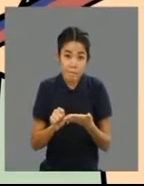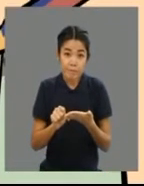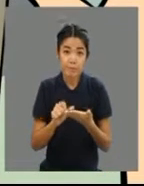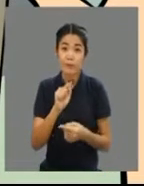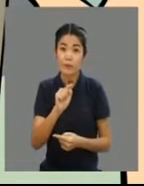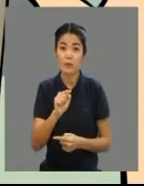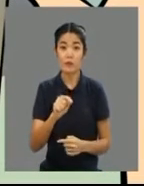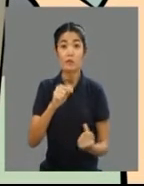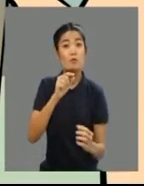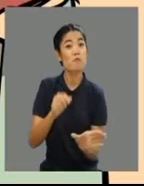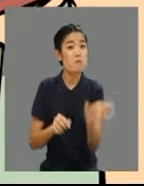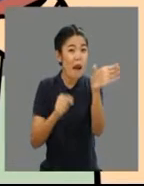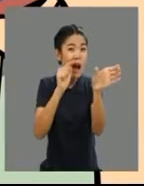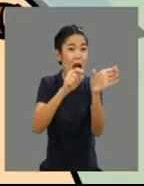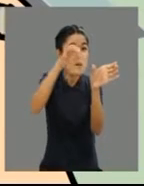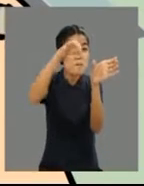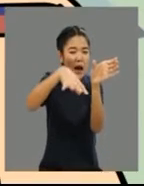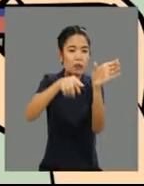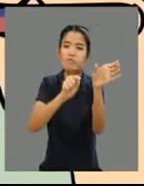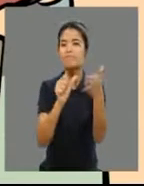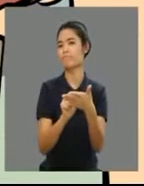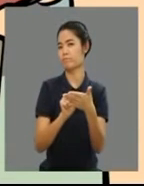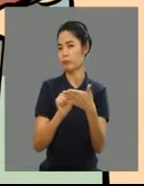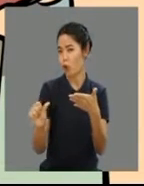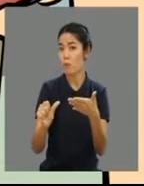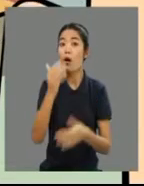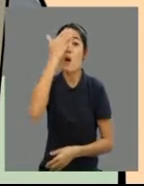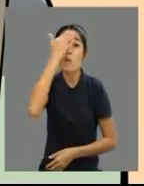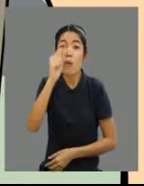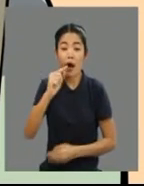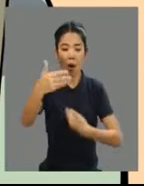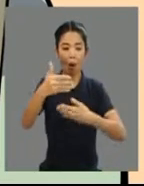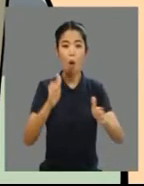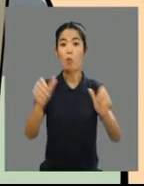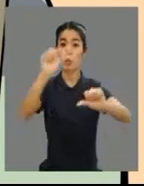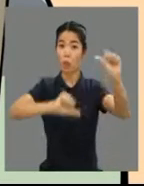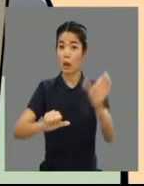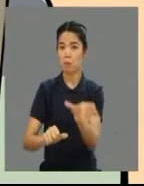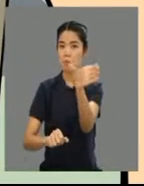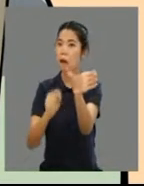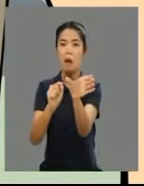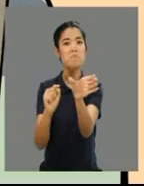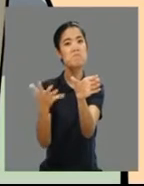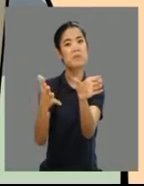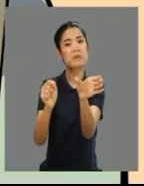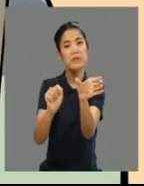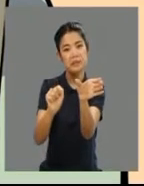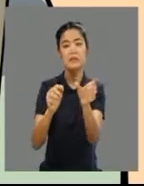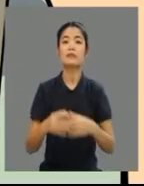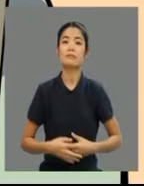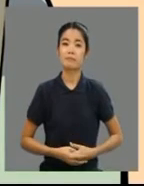ส่วนเรื่องเสาตกน้ำมันก็ตัดไปได้เลยเพราะในห้องวิทย์น่ะไม่มีเสาอยู่กลางห้องสักต้น